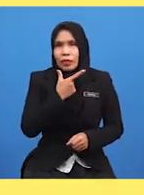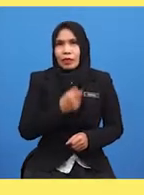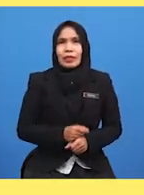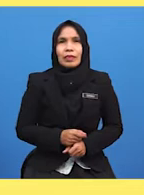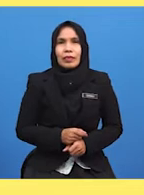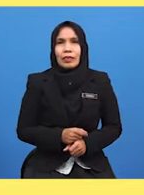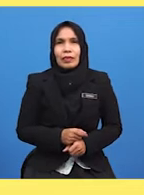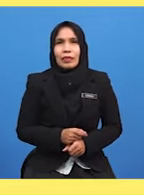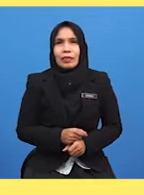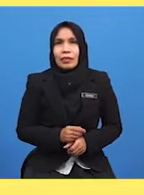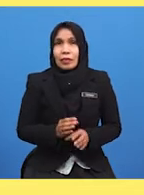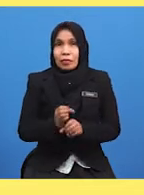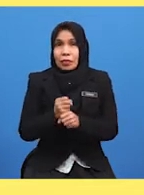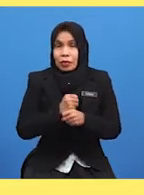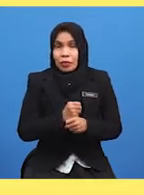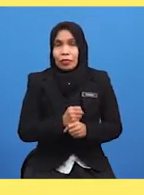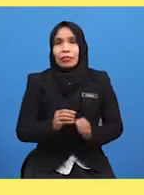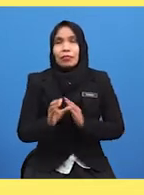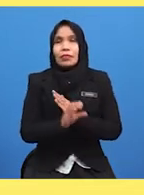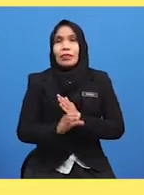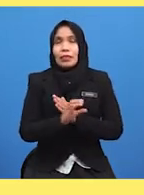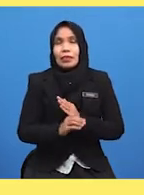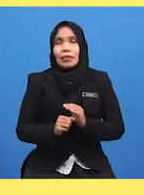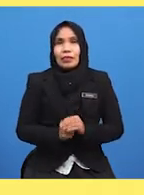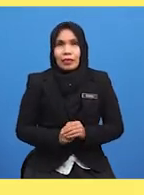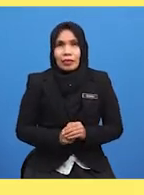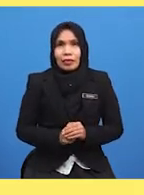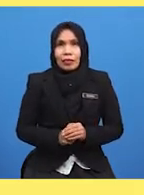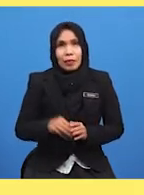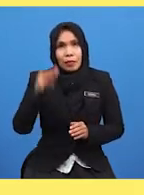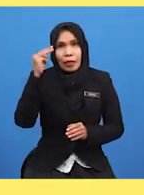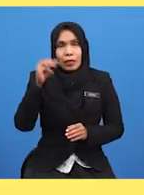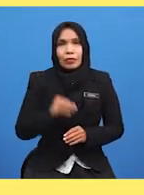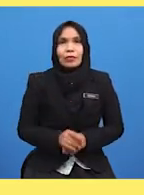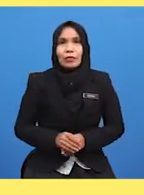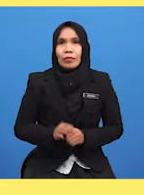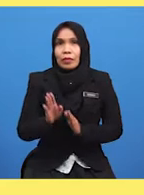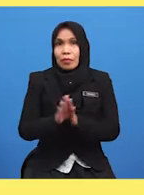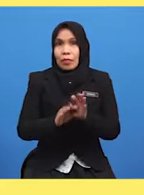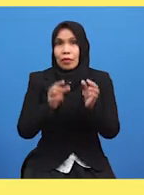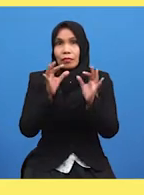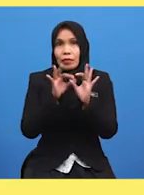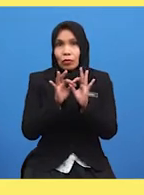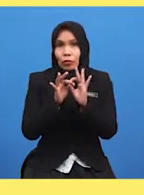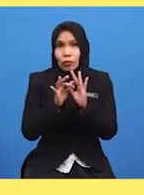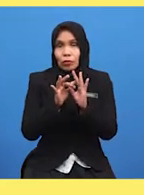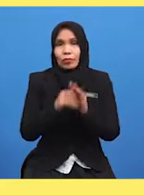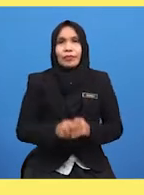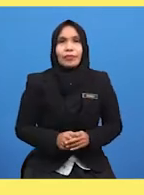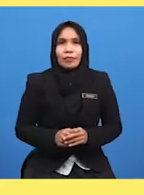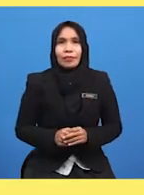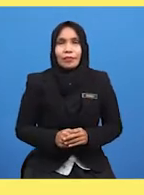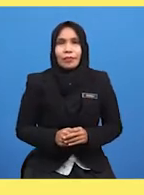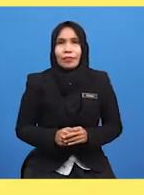bersekutu cego sering menggunakan akronim 29 s2v mewakili perak dan paham